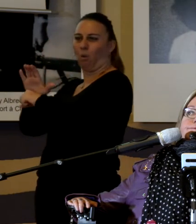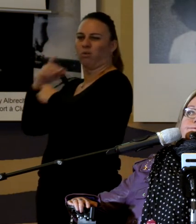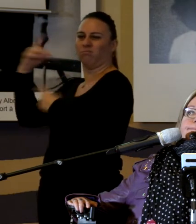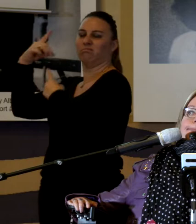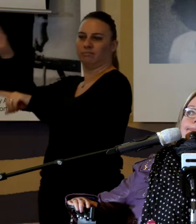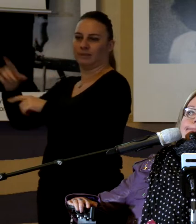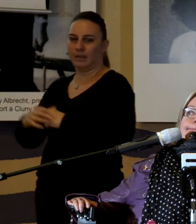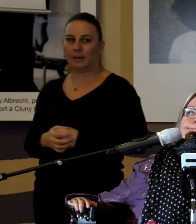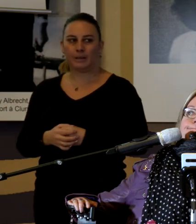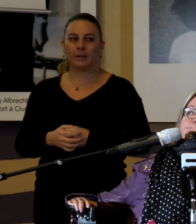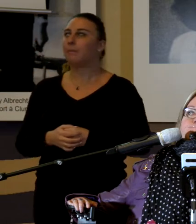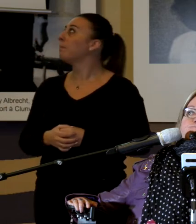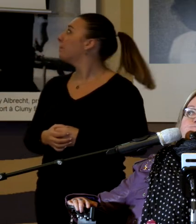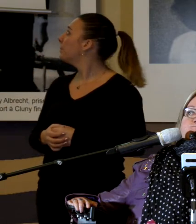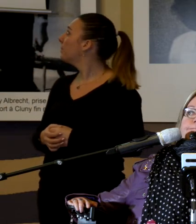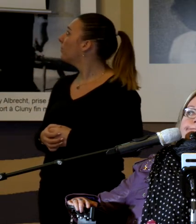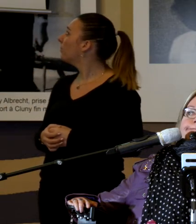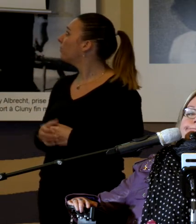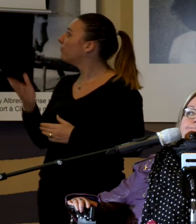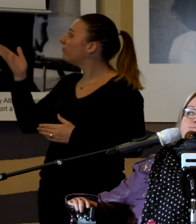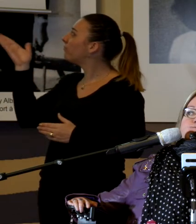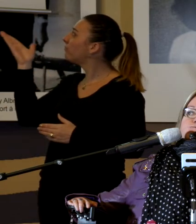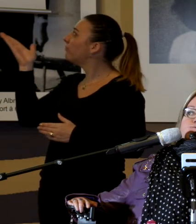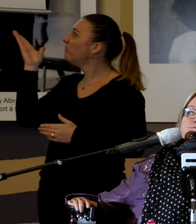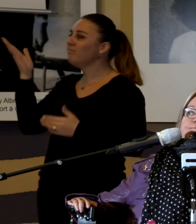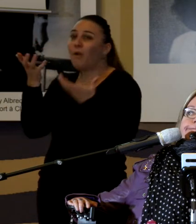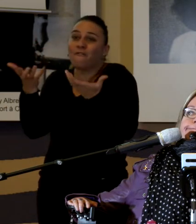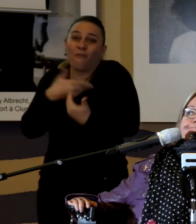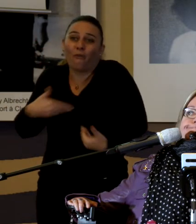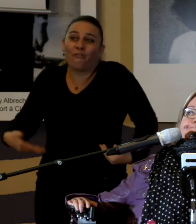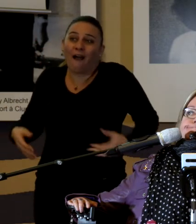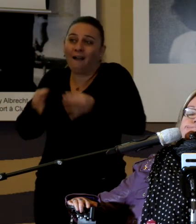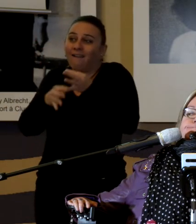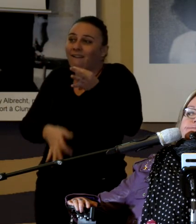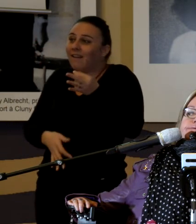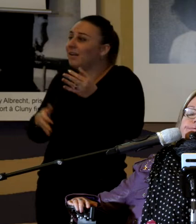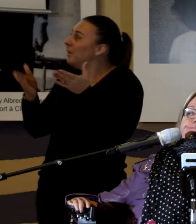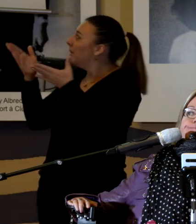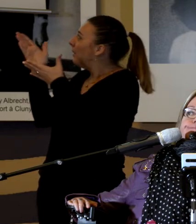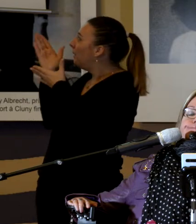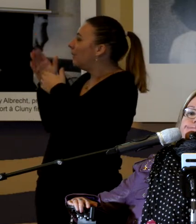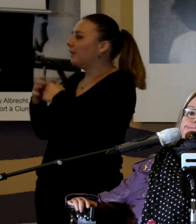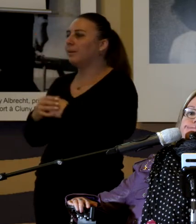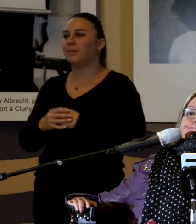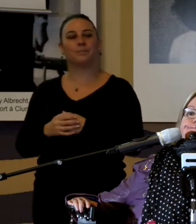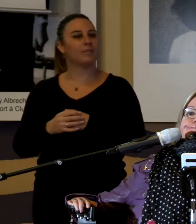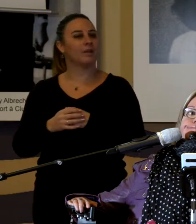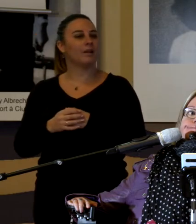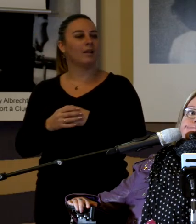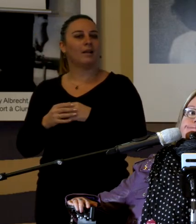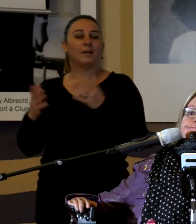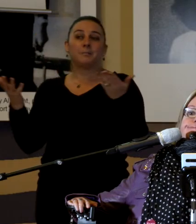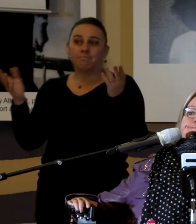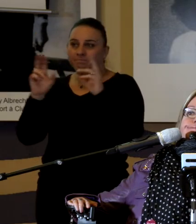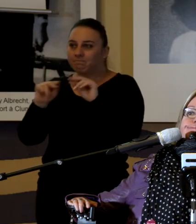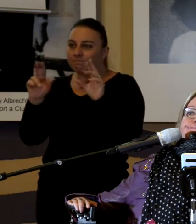Du coup, j'avais fait... Juste pour finir... je voulais simplement mentionner le fait que